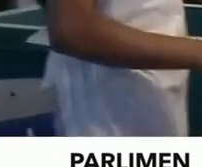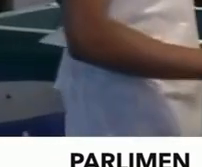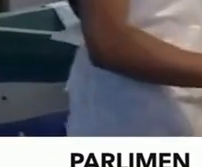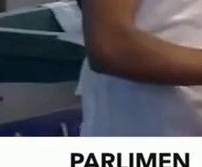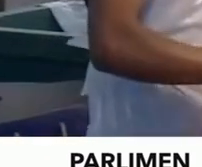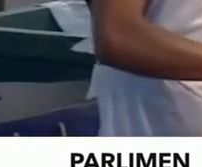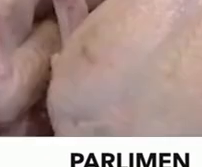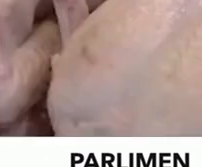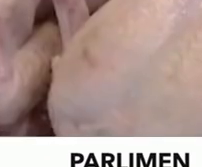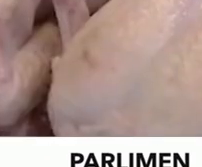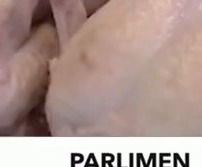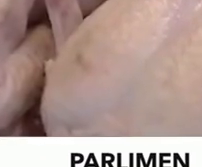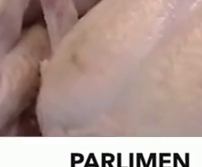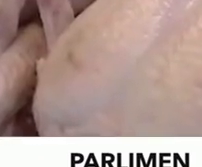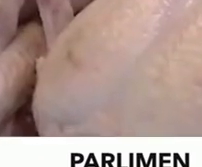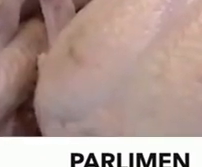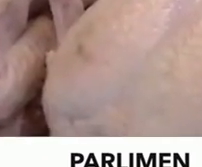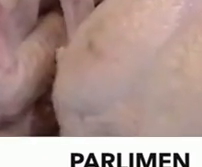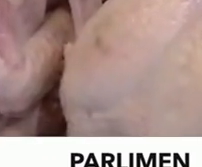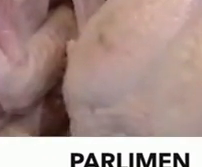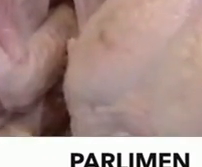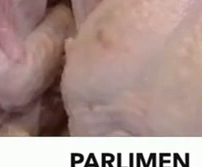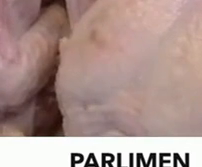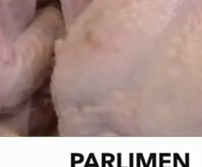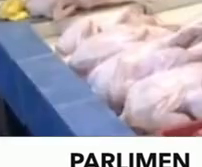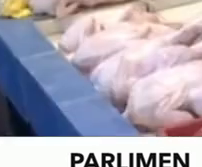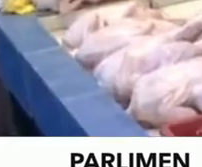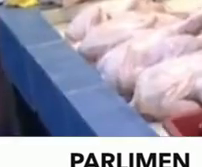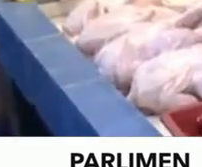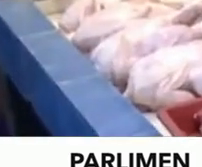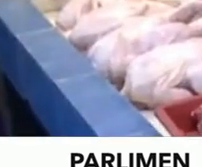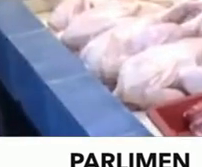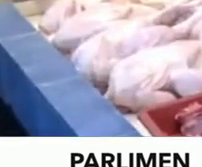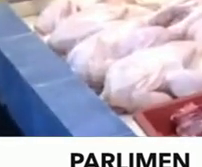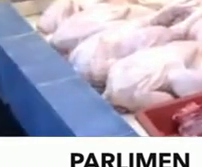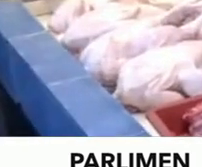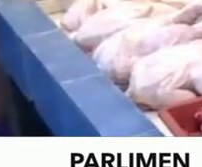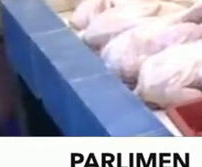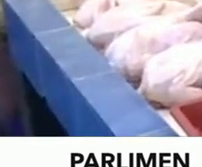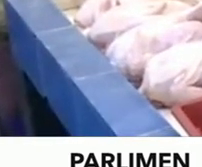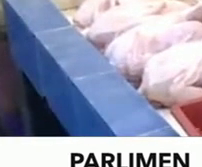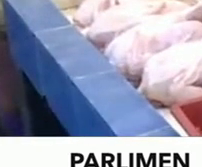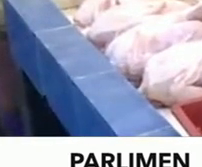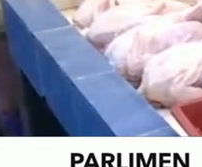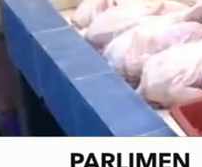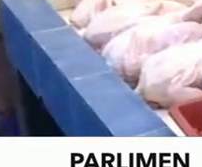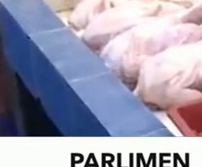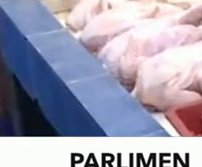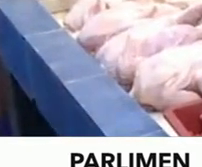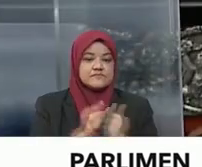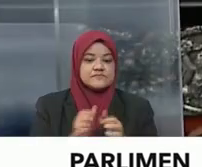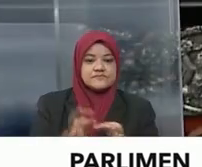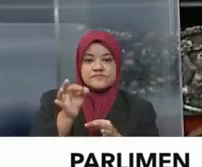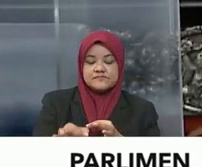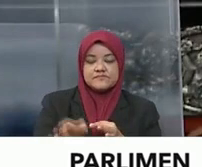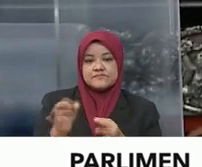200%. Rata-rata pemerhati melihat kenaikan itu adalah akibat fenomena global serta kurang kawalan di peringkat rantaian pembekalan barangan berkenaan.